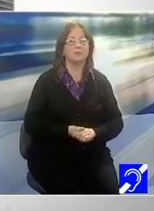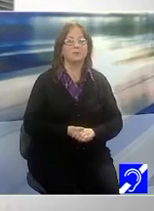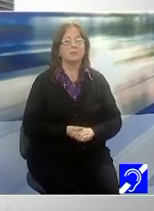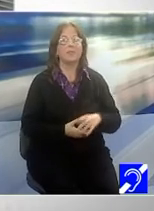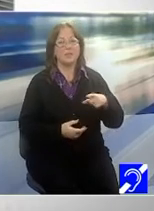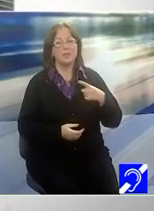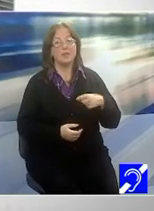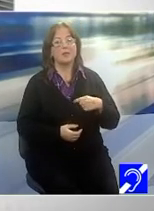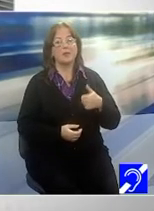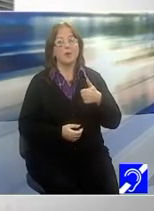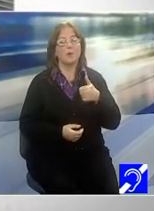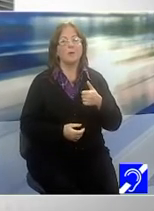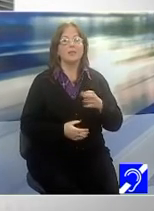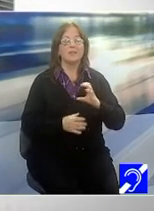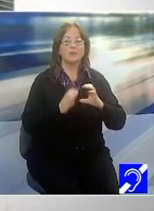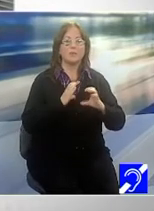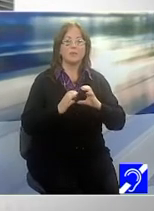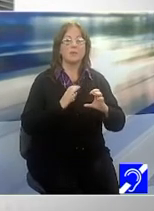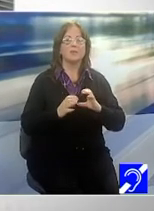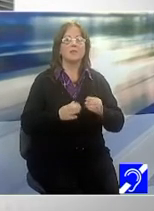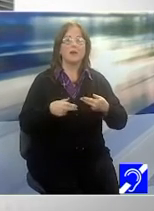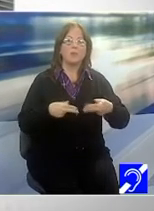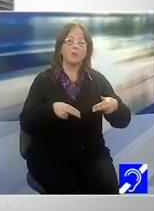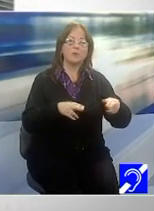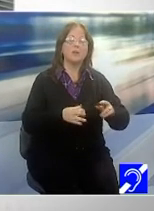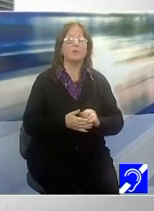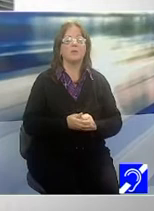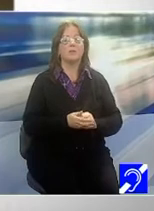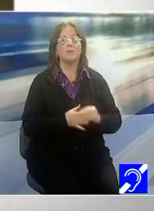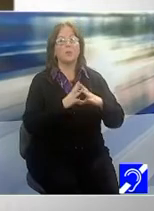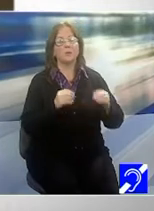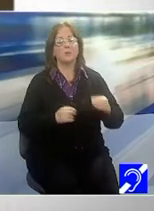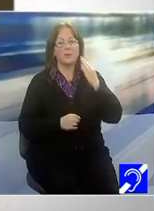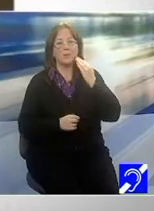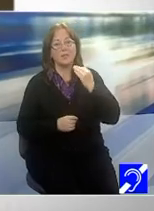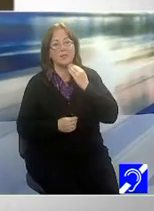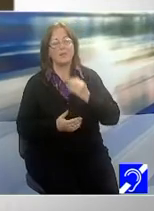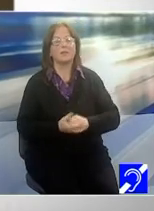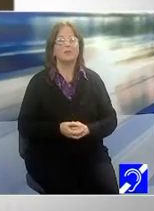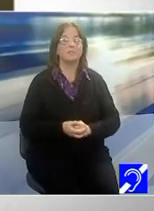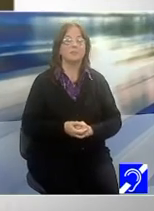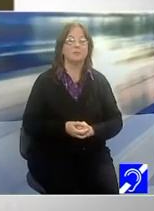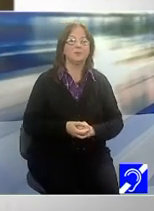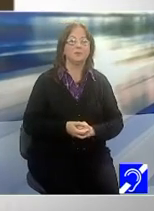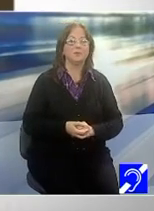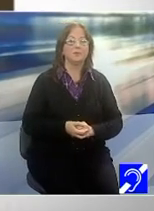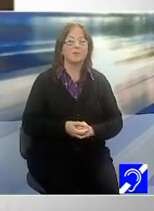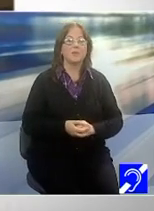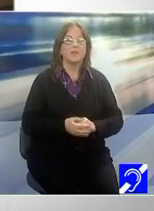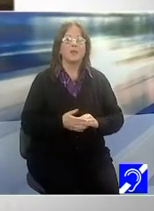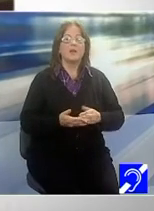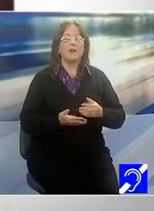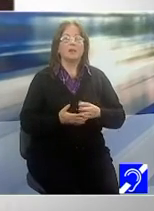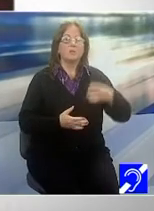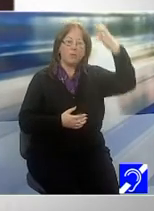Este o discuție care continuă, pe care le avem de ambele părți. The government of Romania, atât guvernul României,